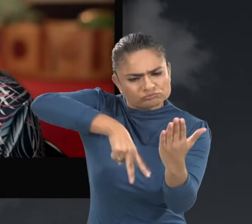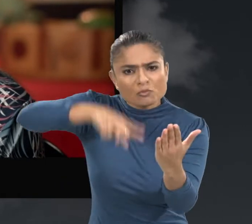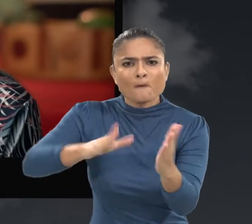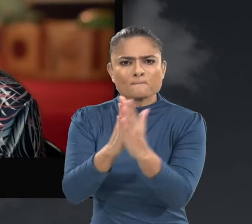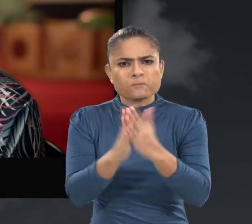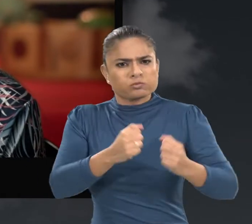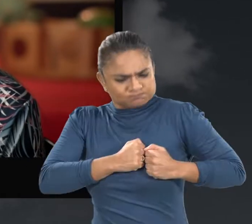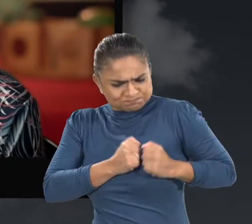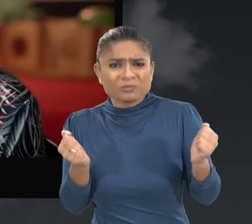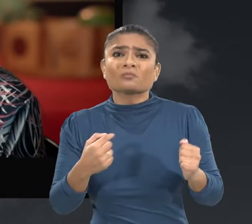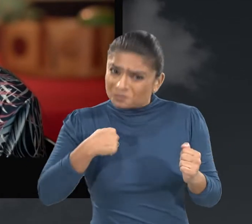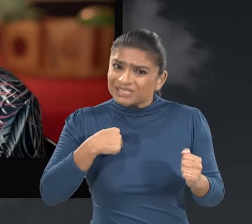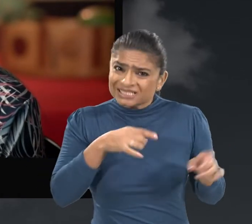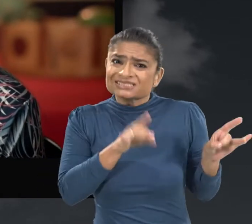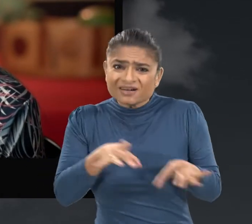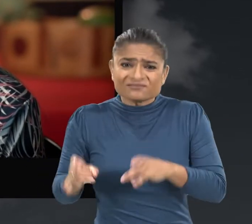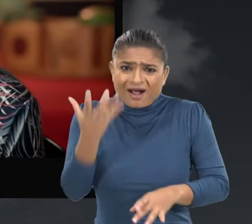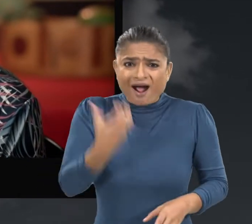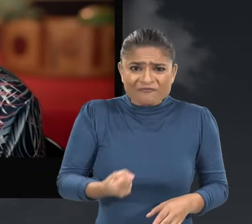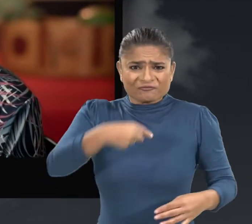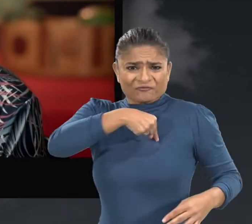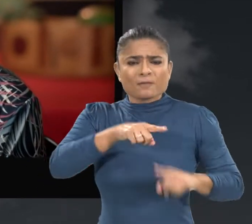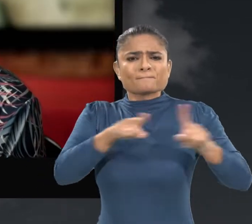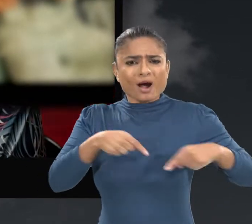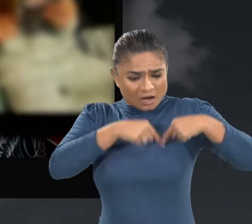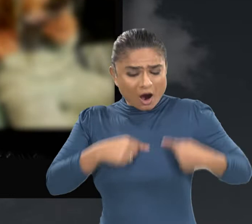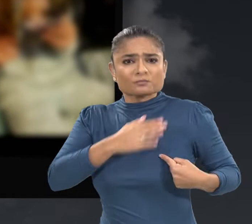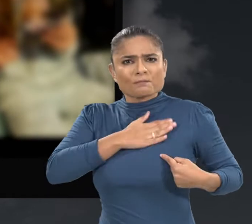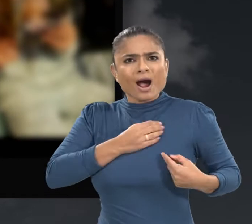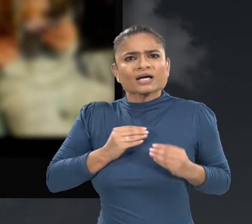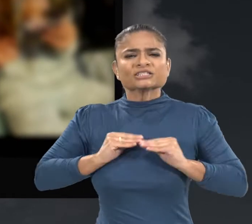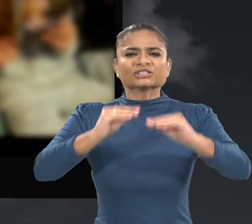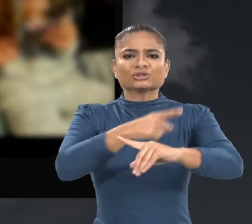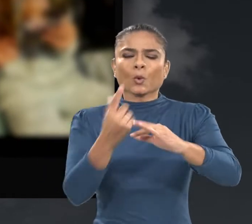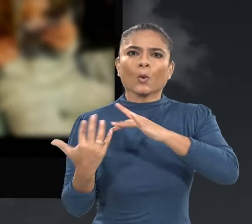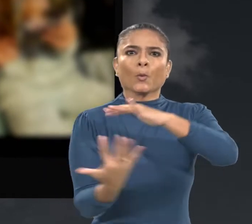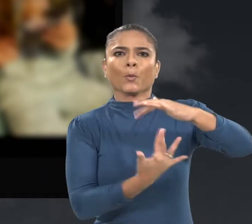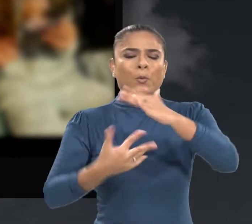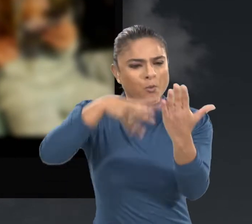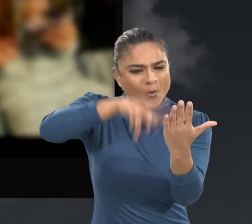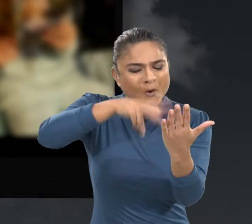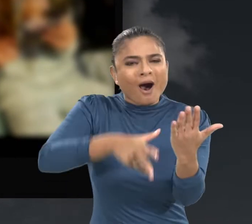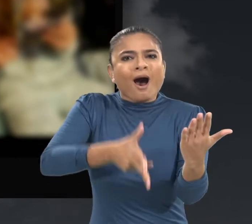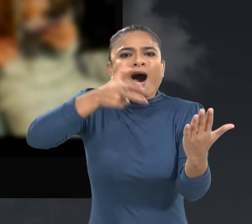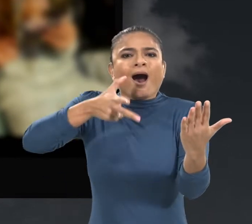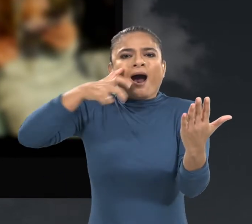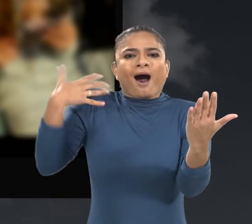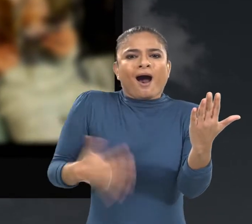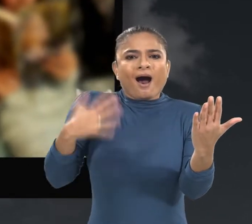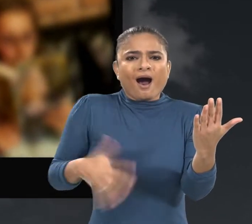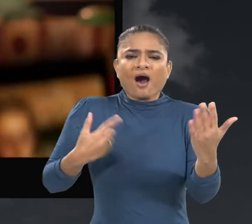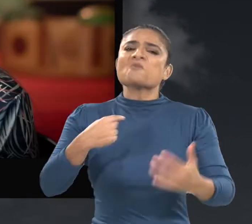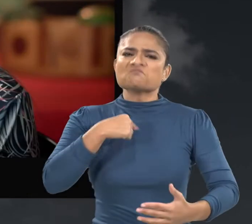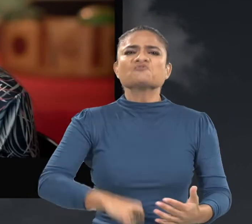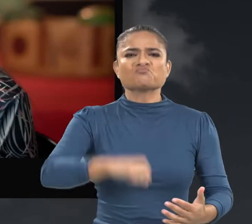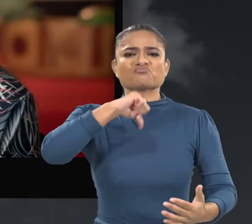en kyk hoe my lewe was bietjie moeilik, sodat maar hulle kan my boek lees en dit geniet. Toe ek